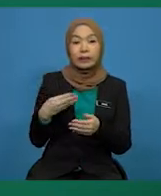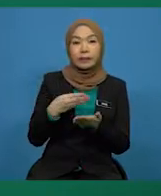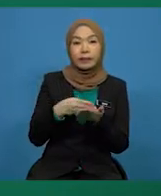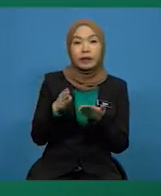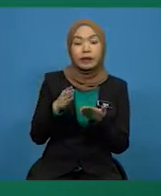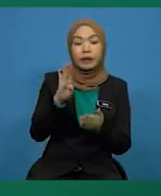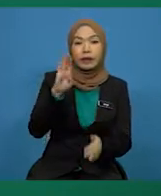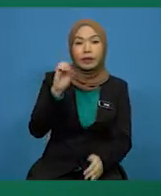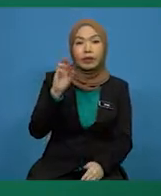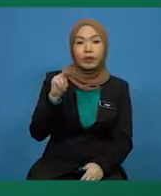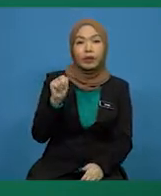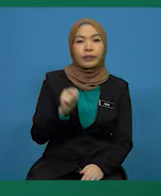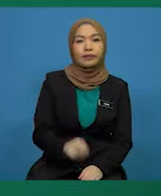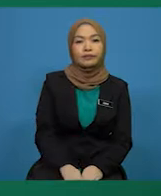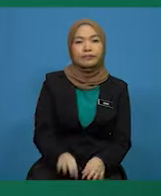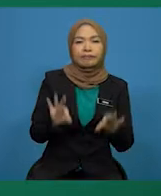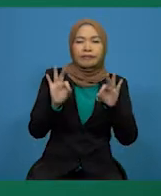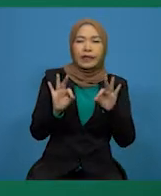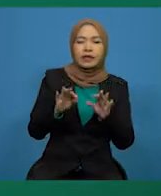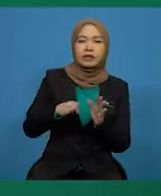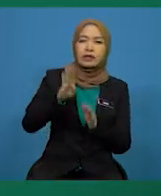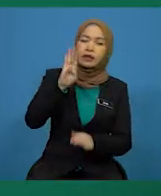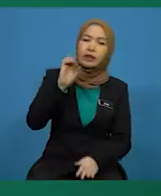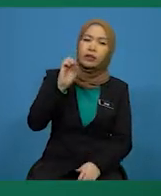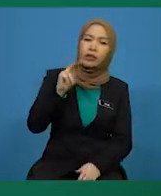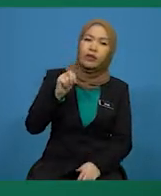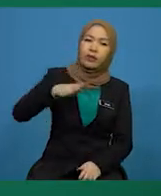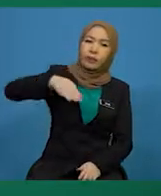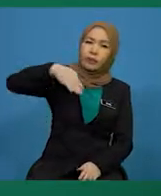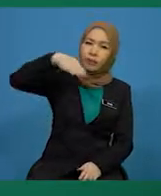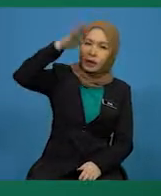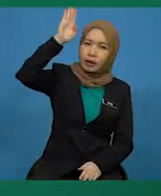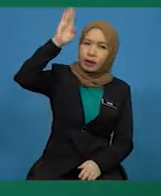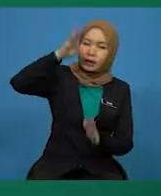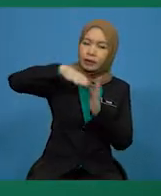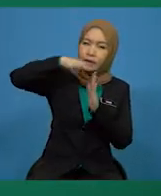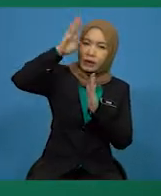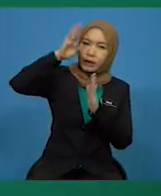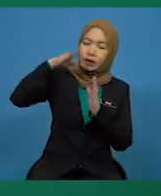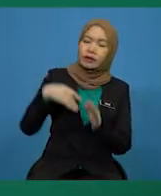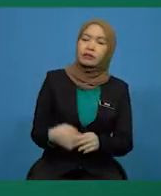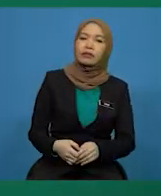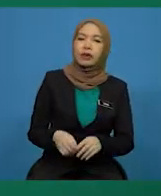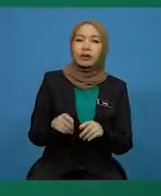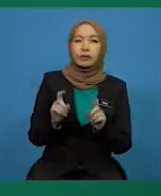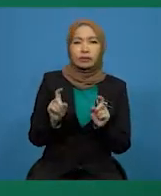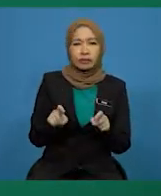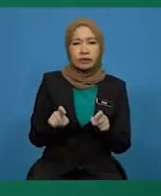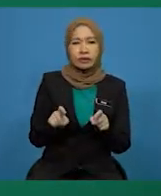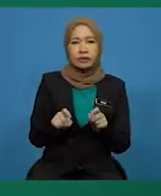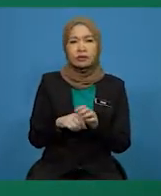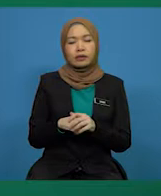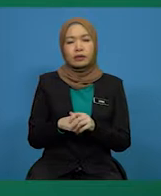meningkat, apakah yang akan berlaku pada harga bond? Ya, sudah pasti harga bond akan